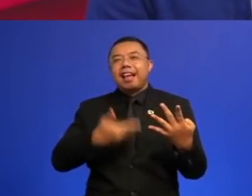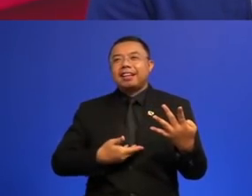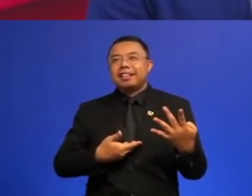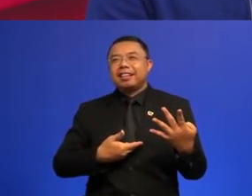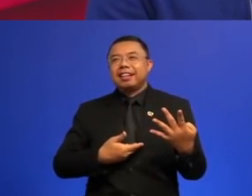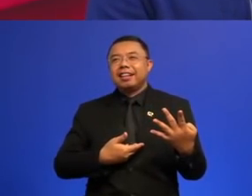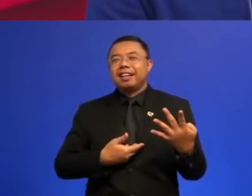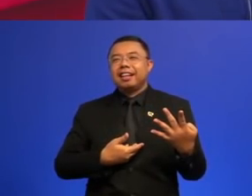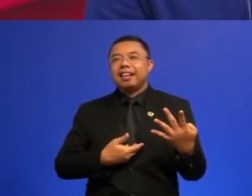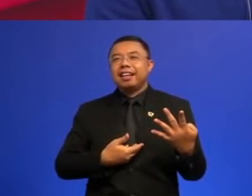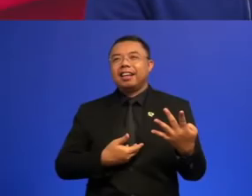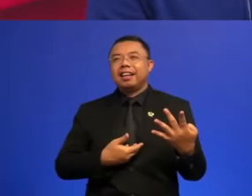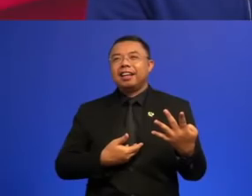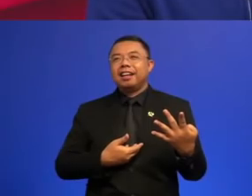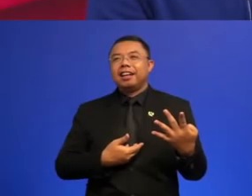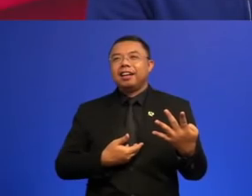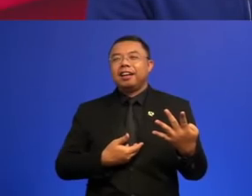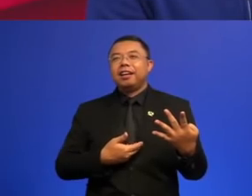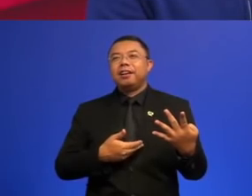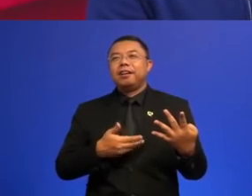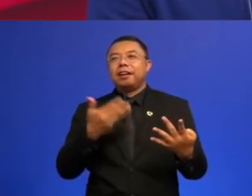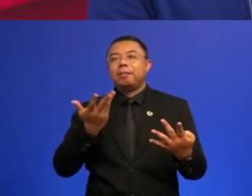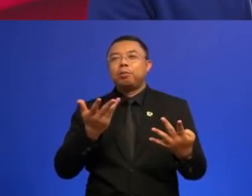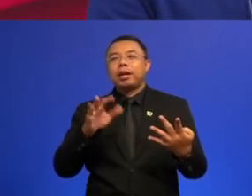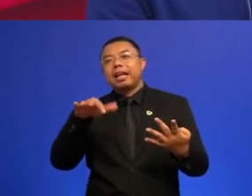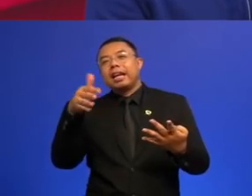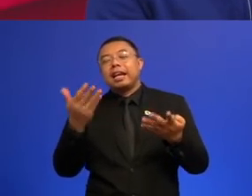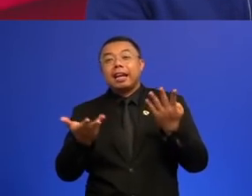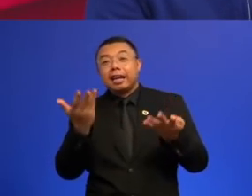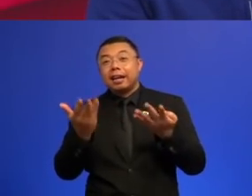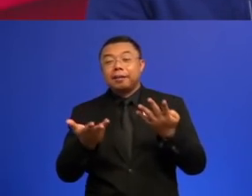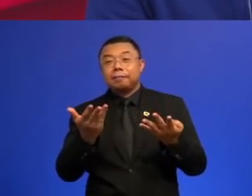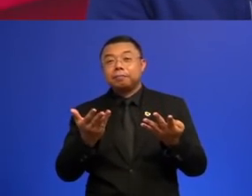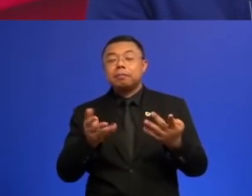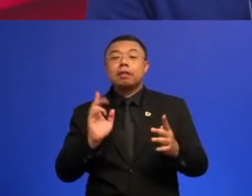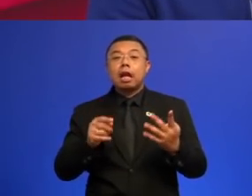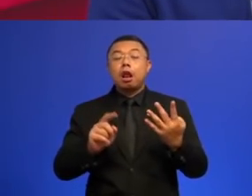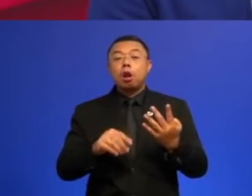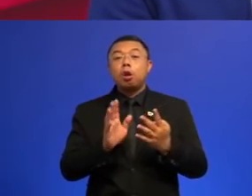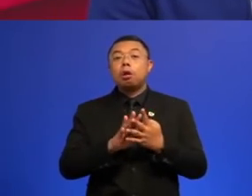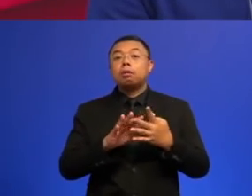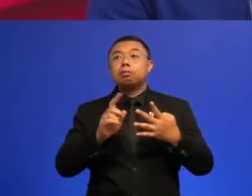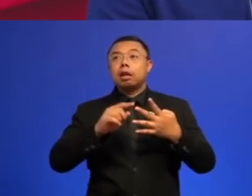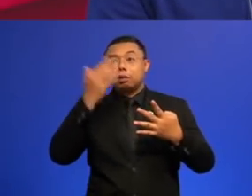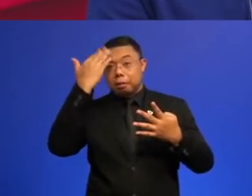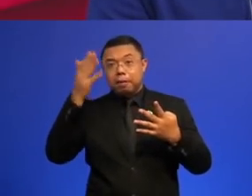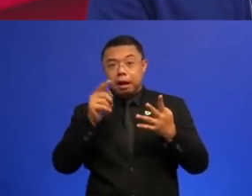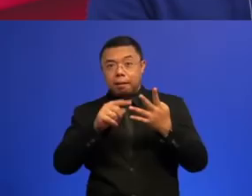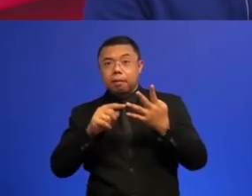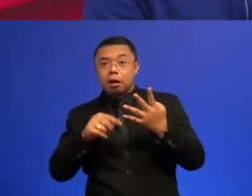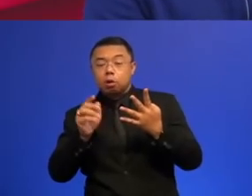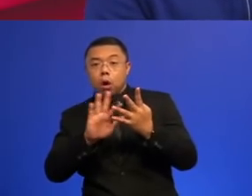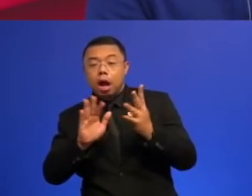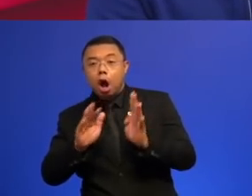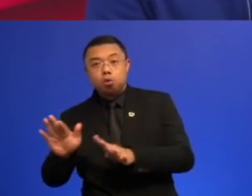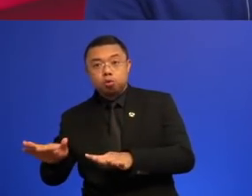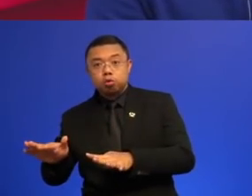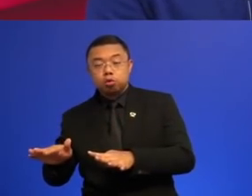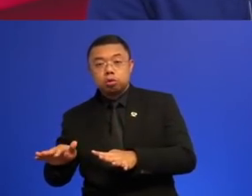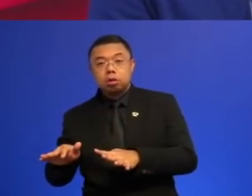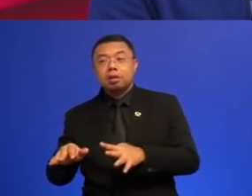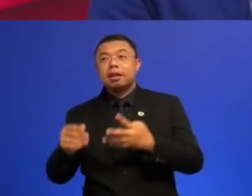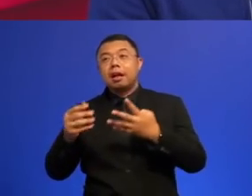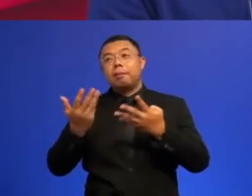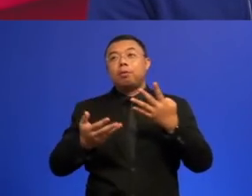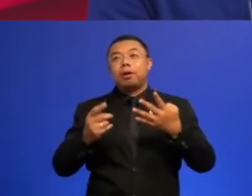Saudara 14, dia pasti Duda itu atau salah satu. Kalau dia salah satu, kenapa gak ngurus yang dua? Ya kan, jadi